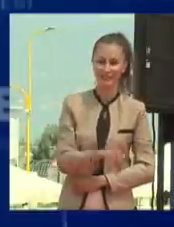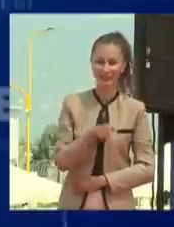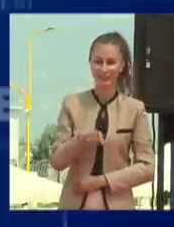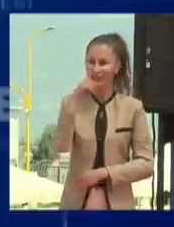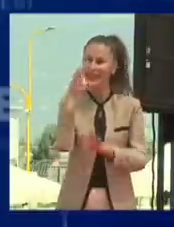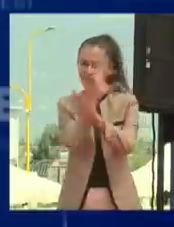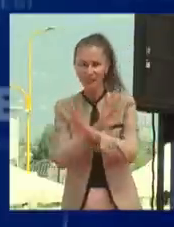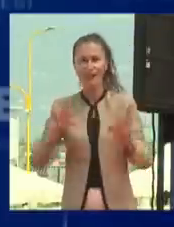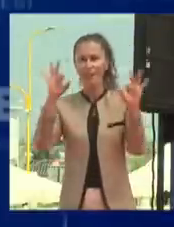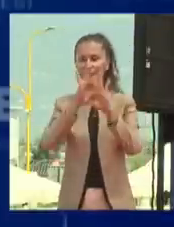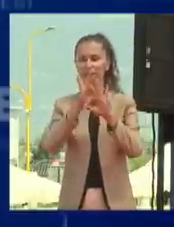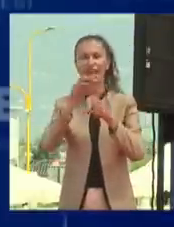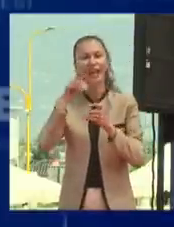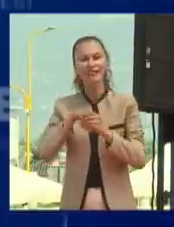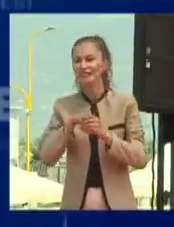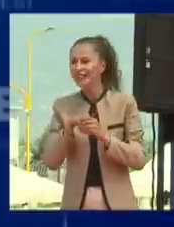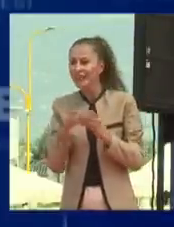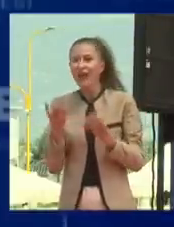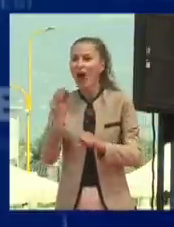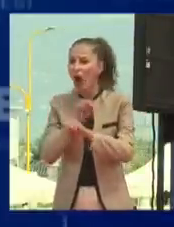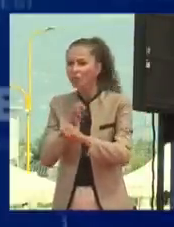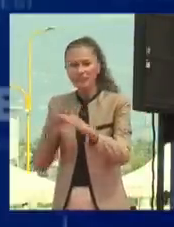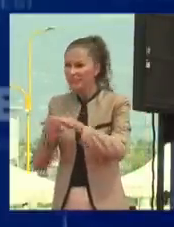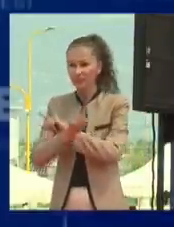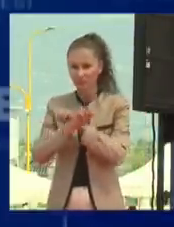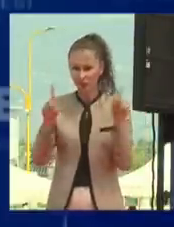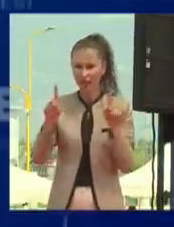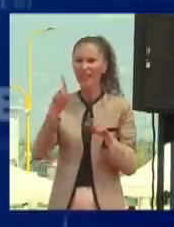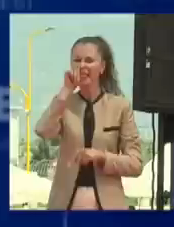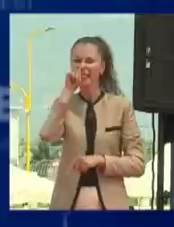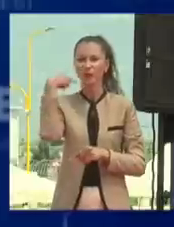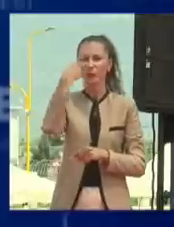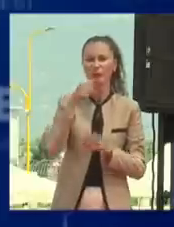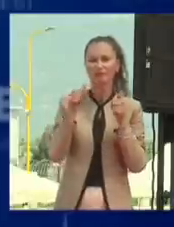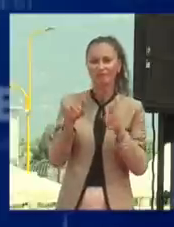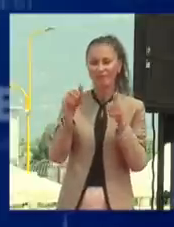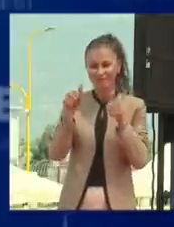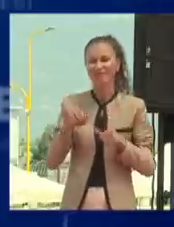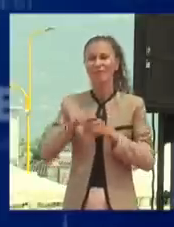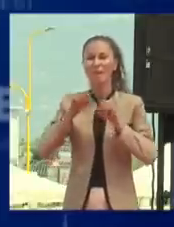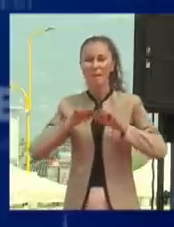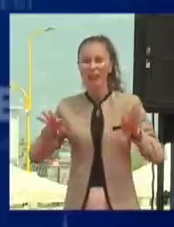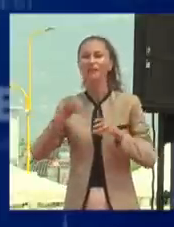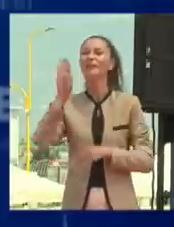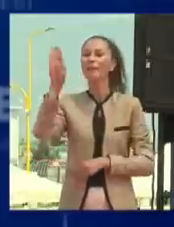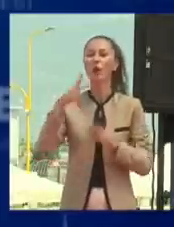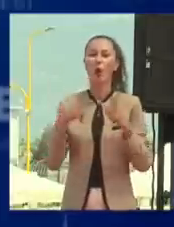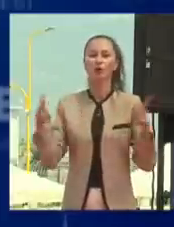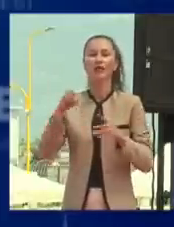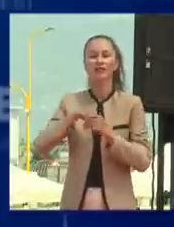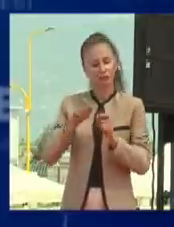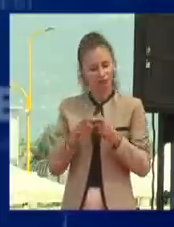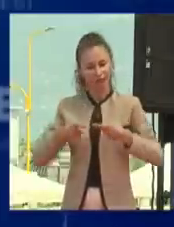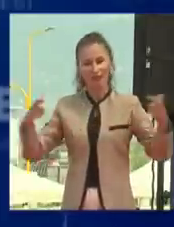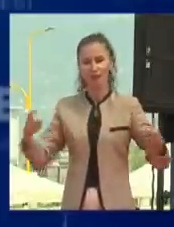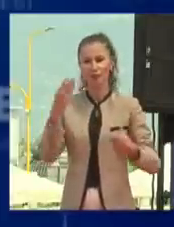Hiç kimse tweet attım diye hapse girmeyecek. Bunu demokrasiyi, bütün özgürlük alanlarını